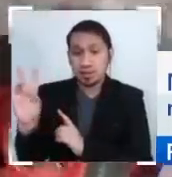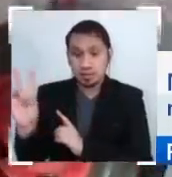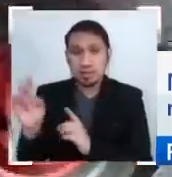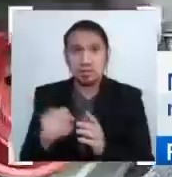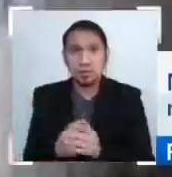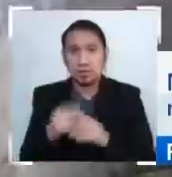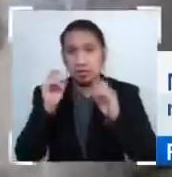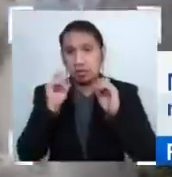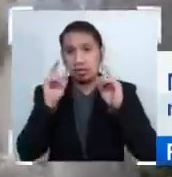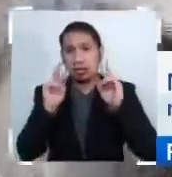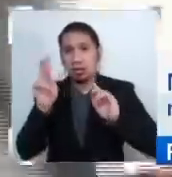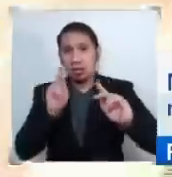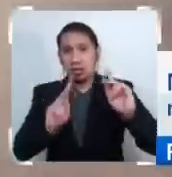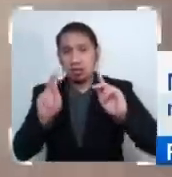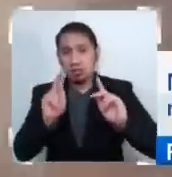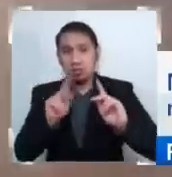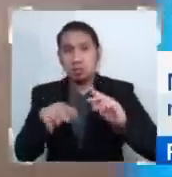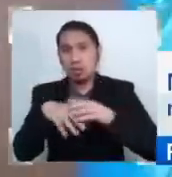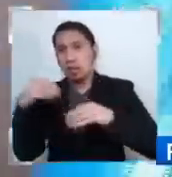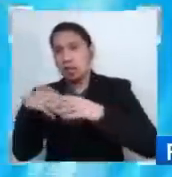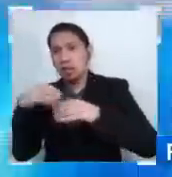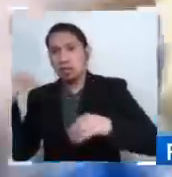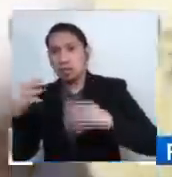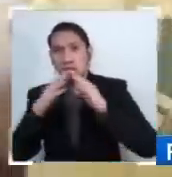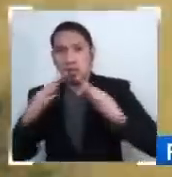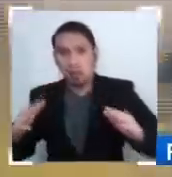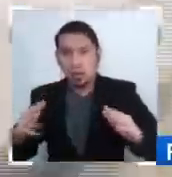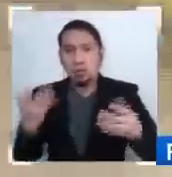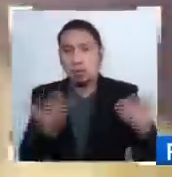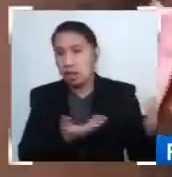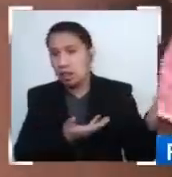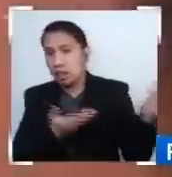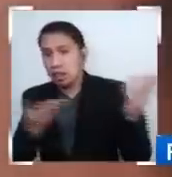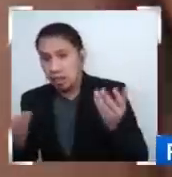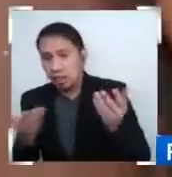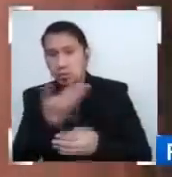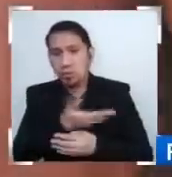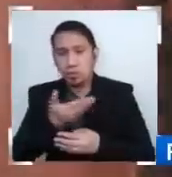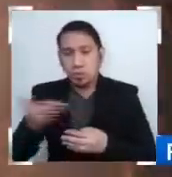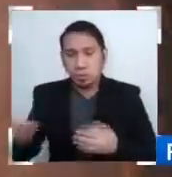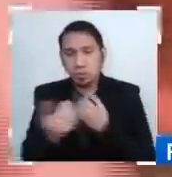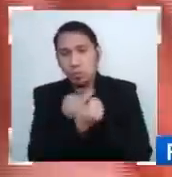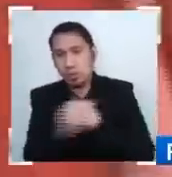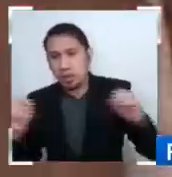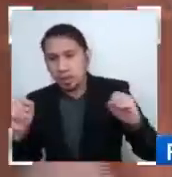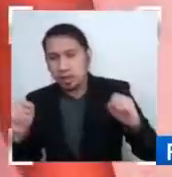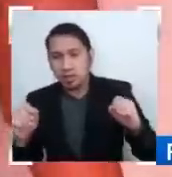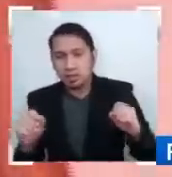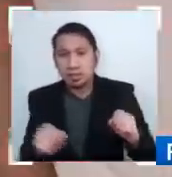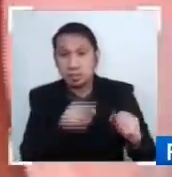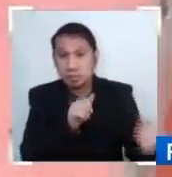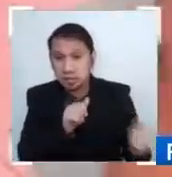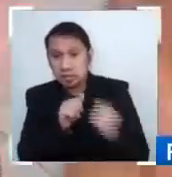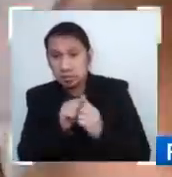residente, agad silang lumabas ng kani-kanilang mga bahay, bit-bit ang mga naisalbang gamit. Bukod sa kani-kanilang anak, isinalba